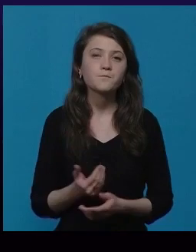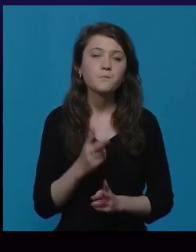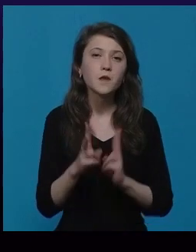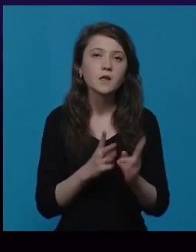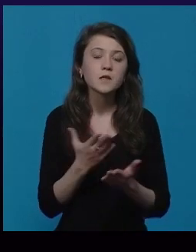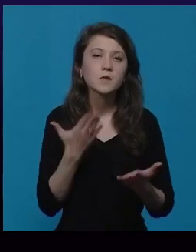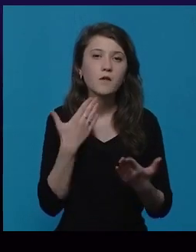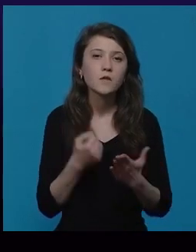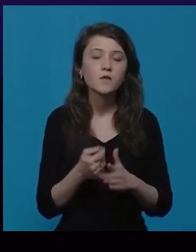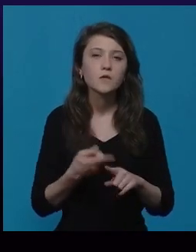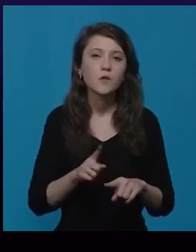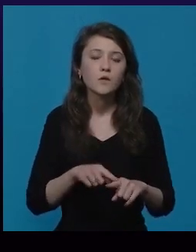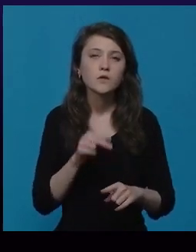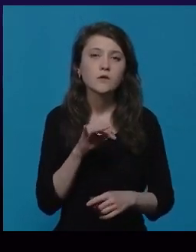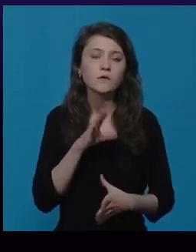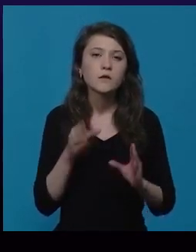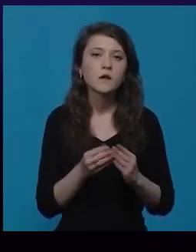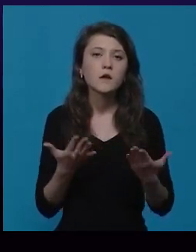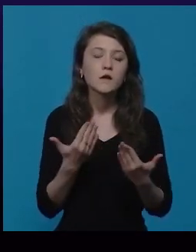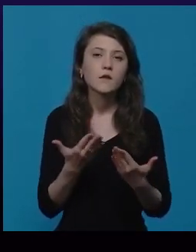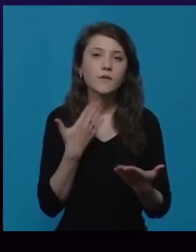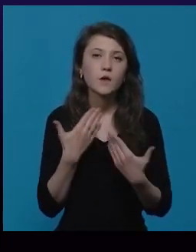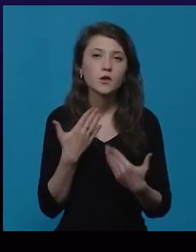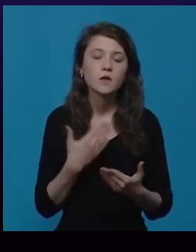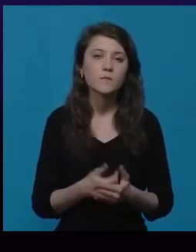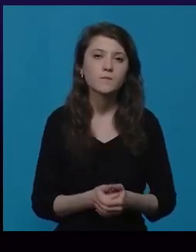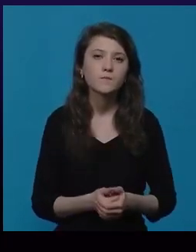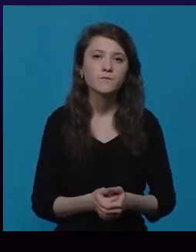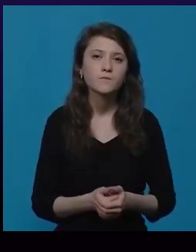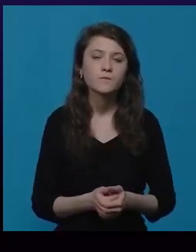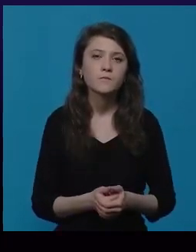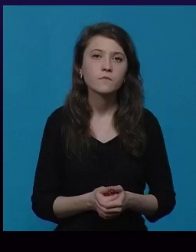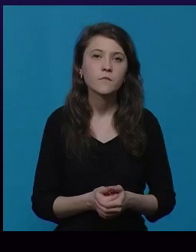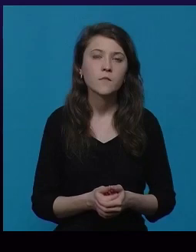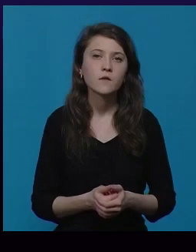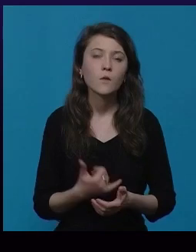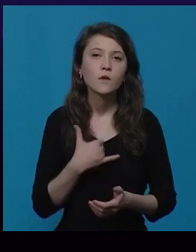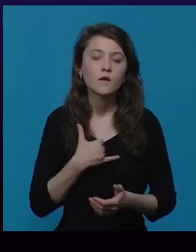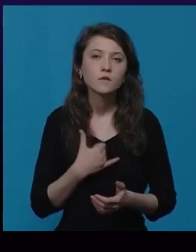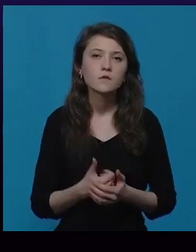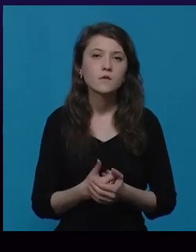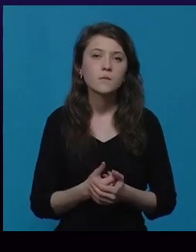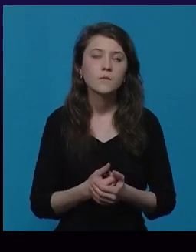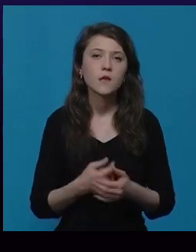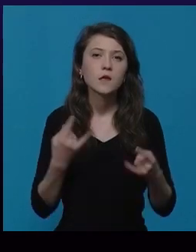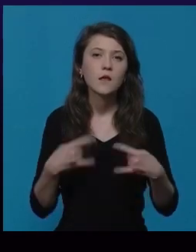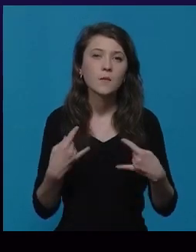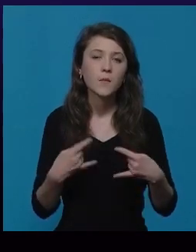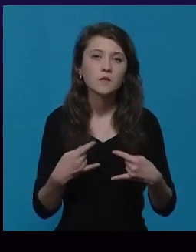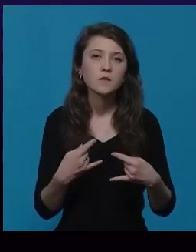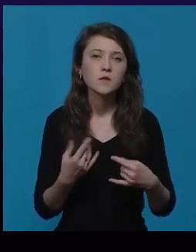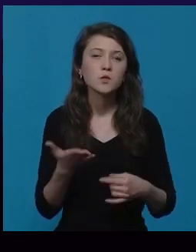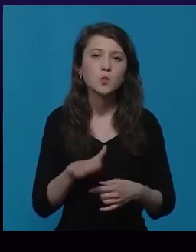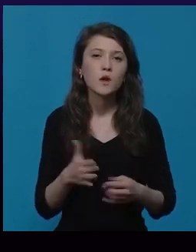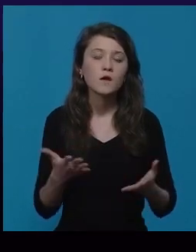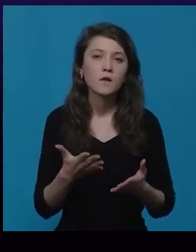тепер до цього і взагалі яке їхнє відношення? Ну, дивіться, в нас якби то телебачення штука така, яка